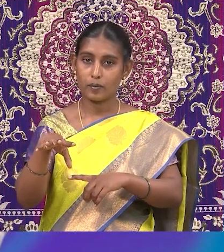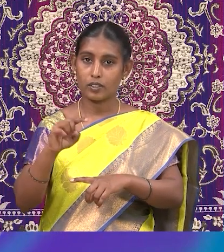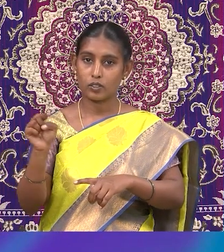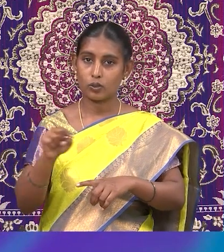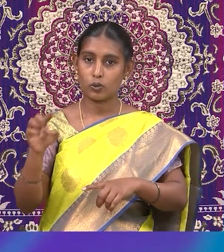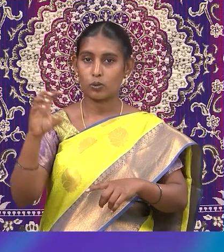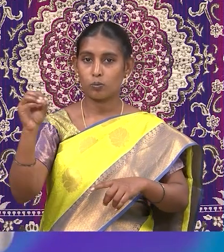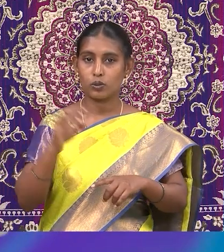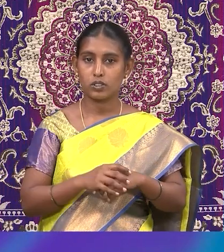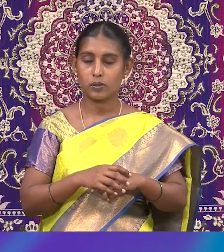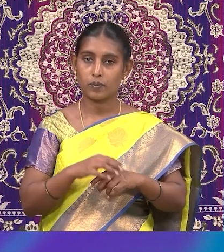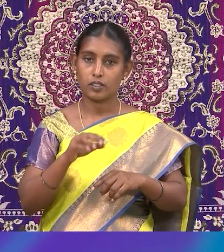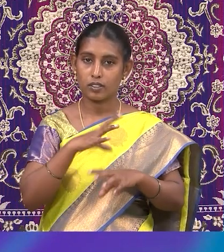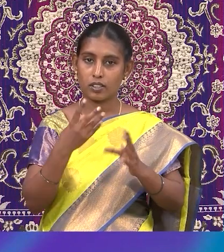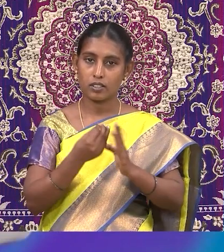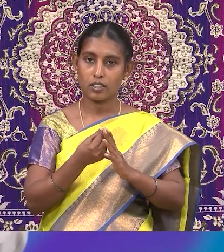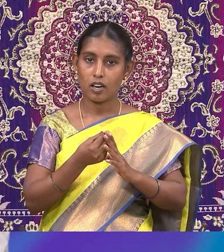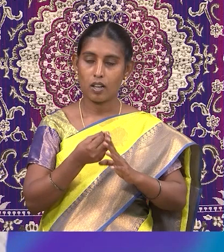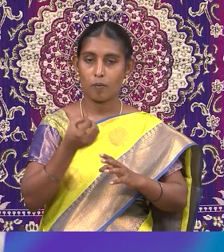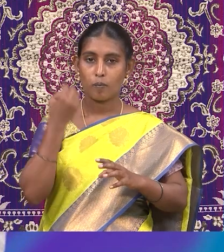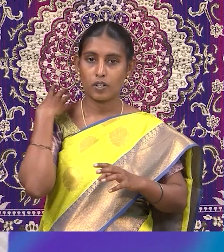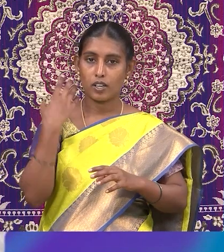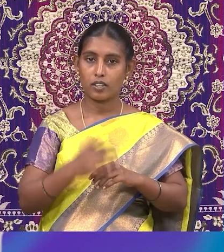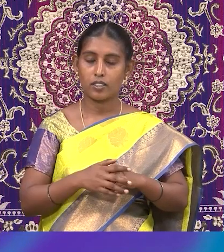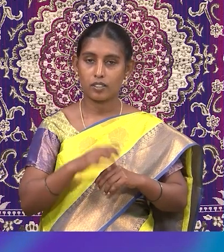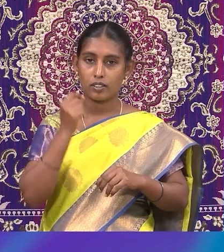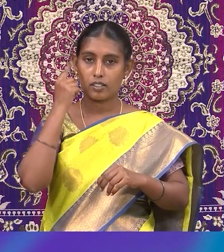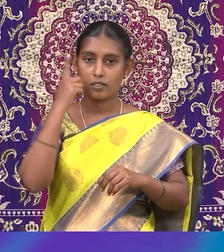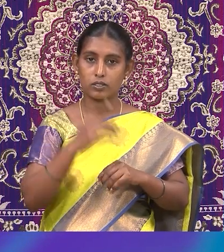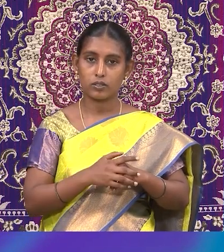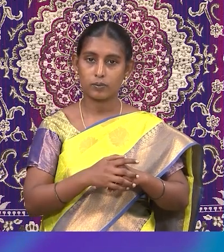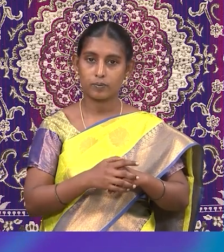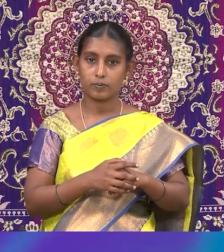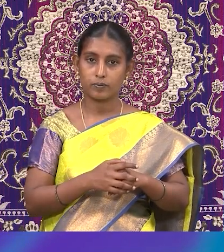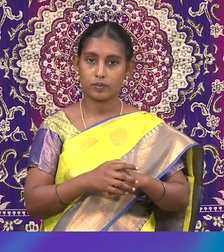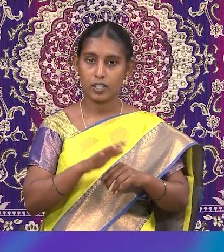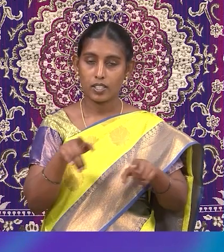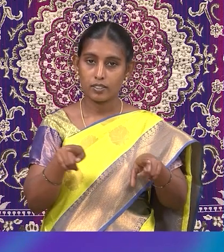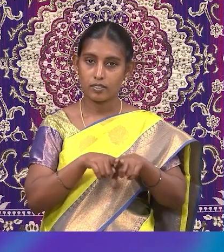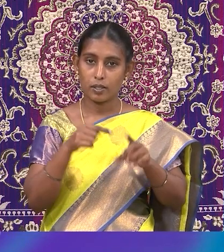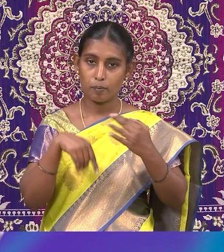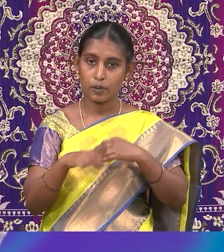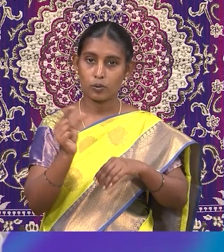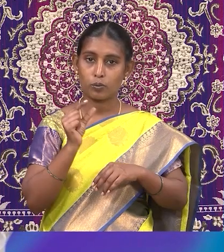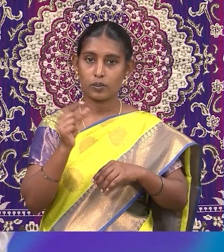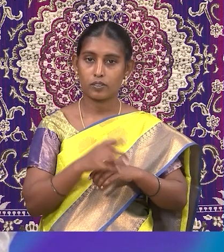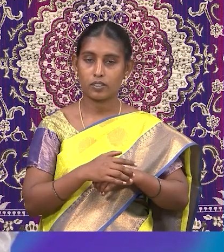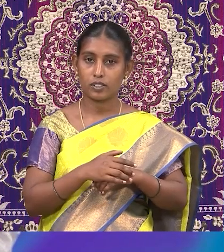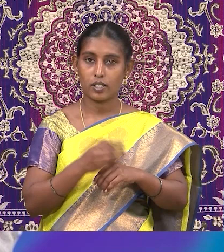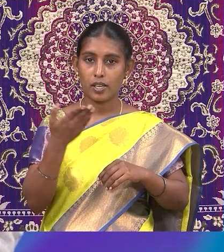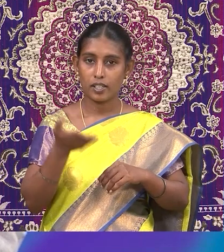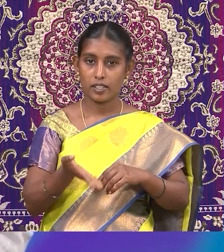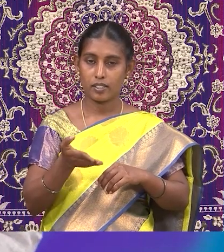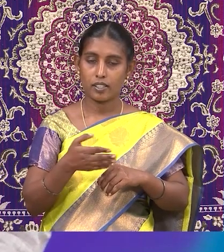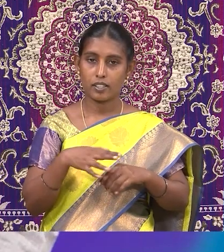இவைகளை தான் சென்ற வகுப்பிலே நீங்கள் தெரிந்து கொண்டீர்கள். அதனை பயன்படுத்தி சில கணக்குகளை